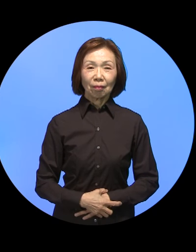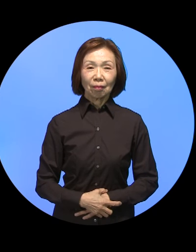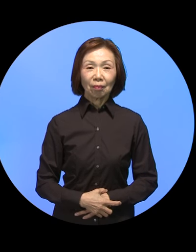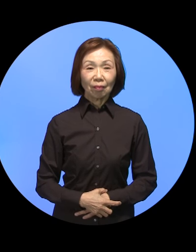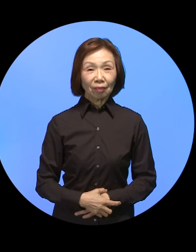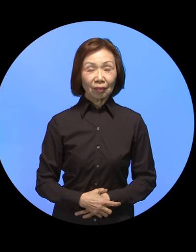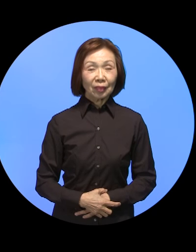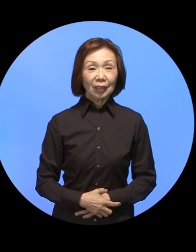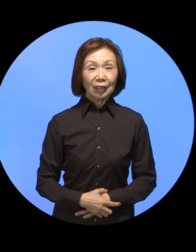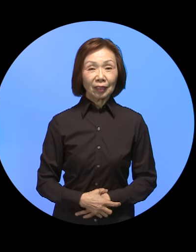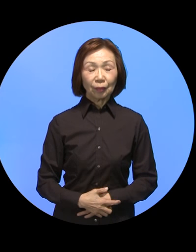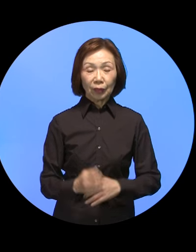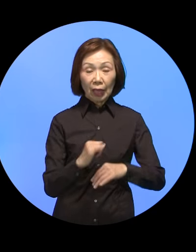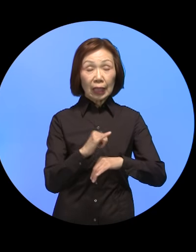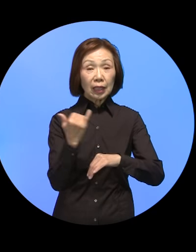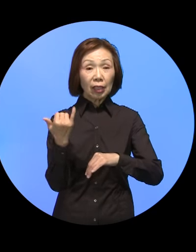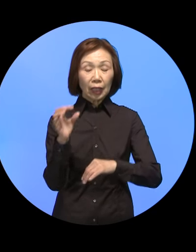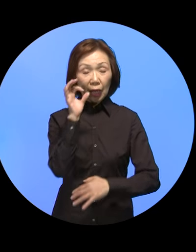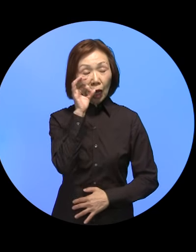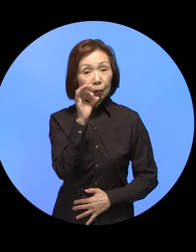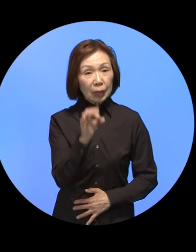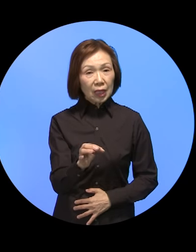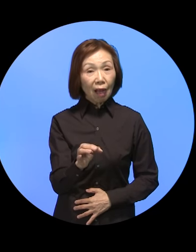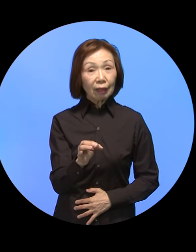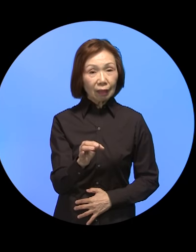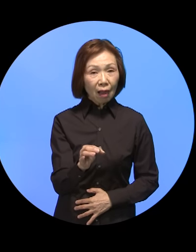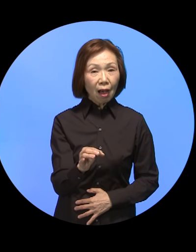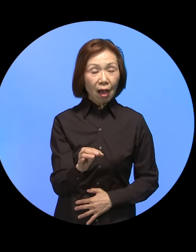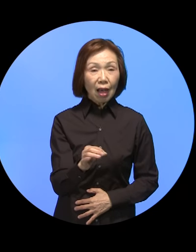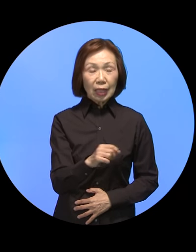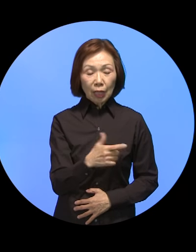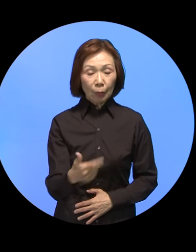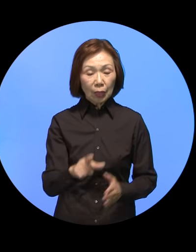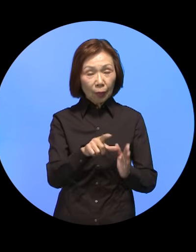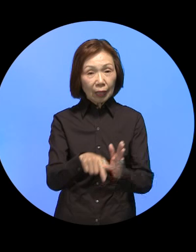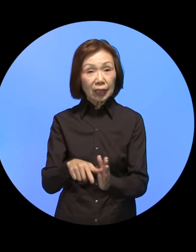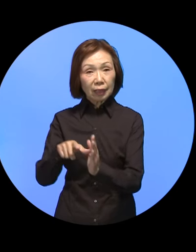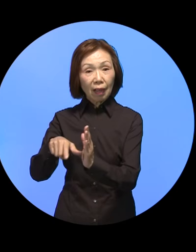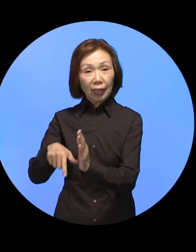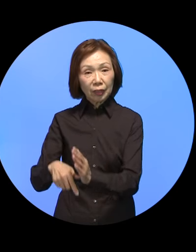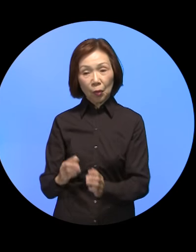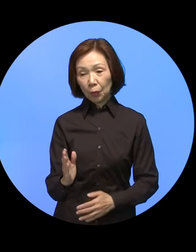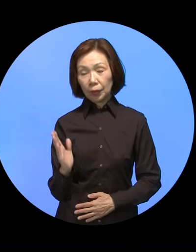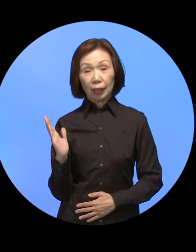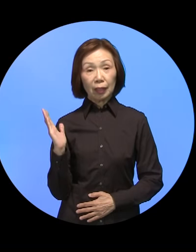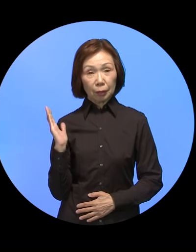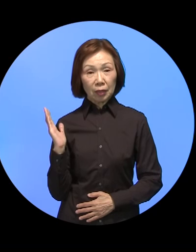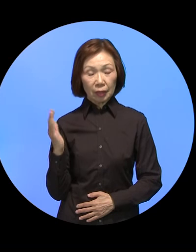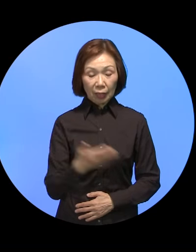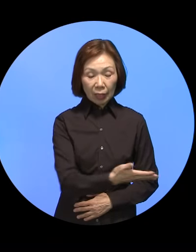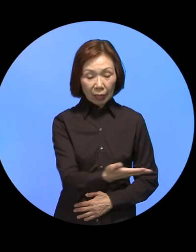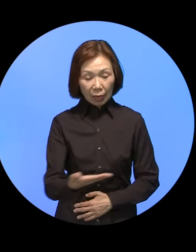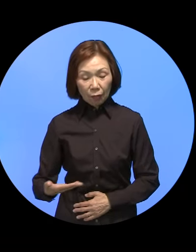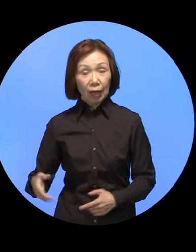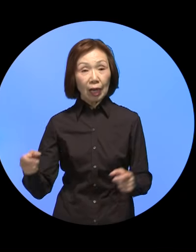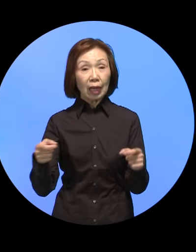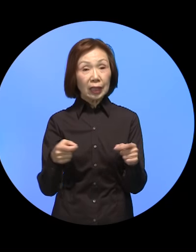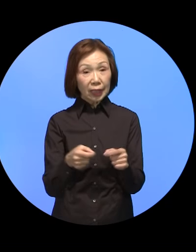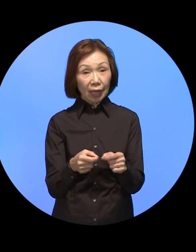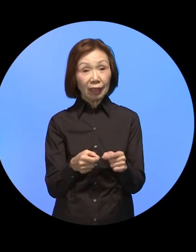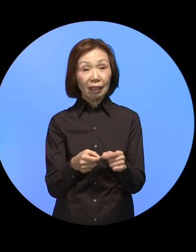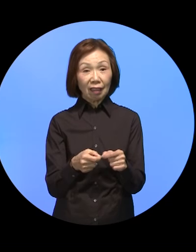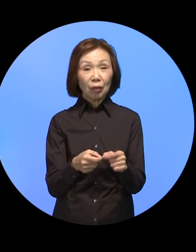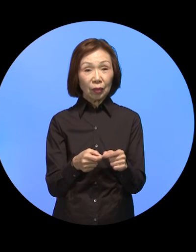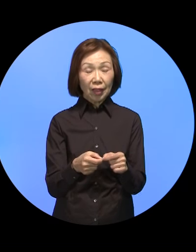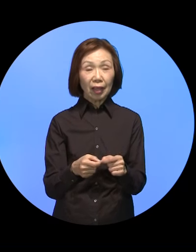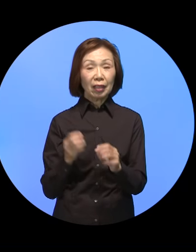このように遺跡から出土した様々な時代の大量の遺物や川に隣接したつ形が誤探知マイ咳